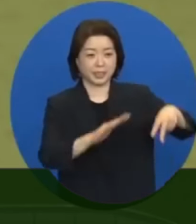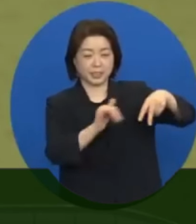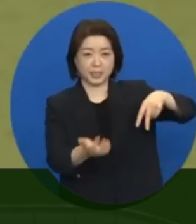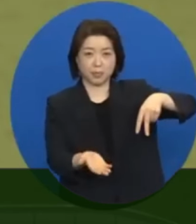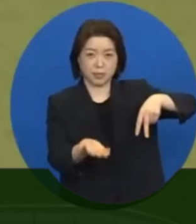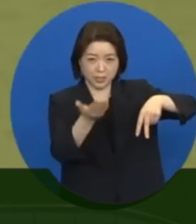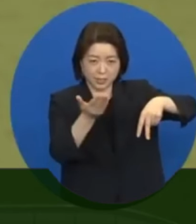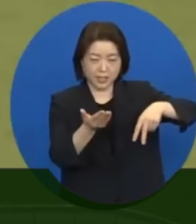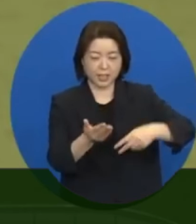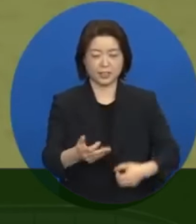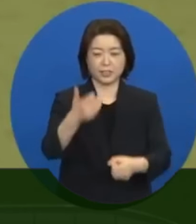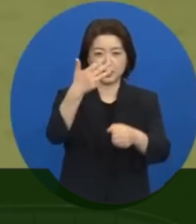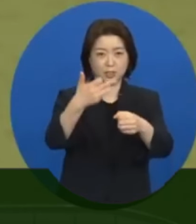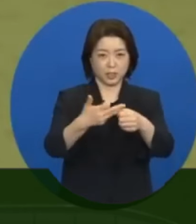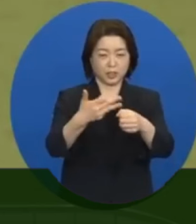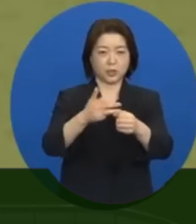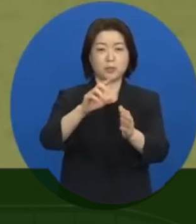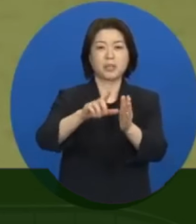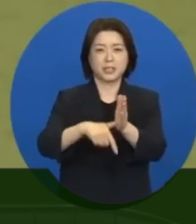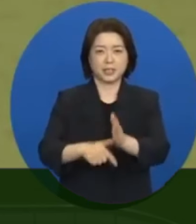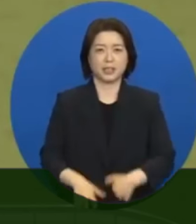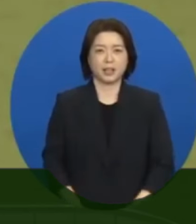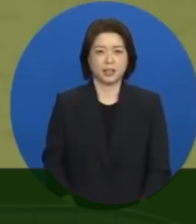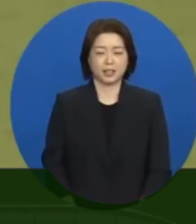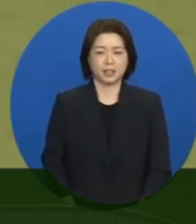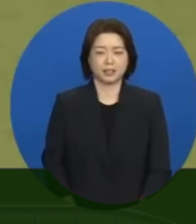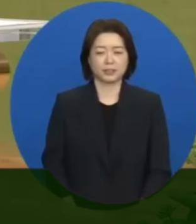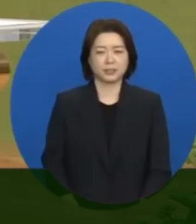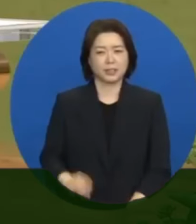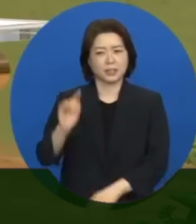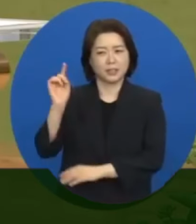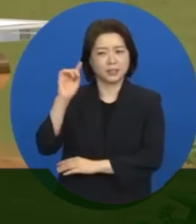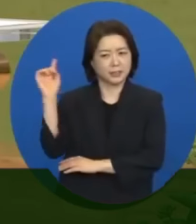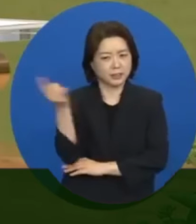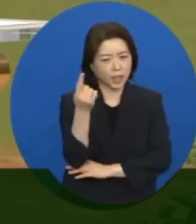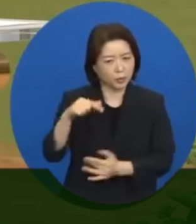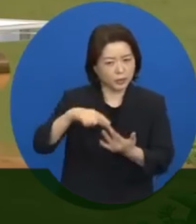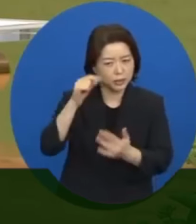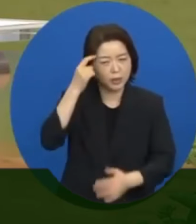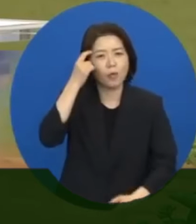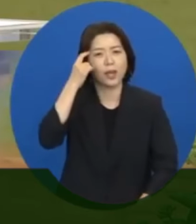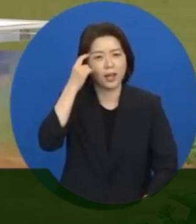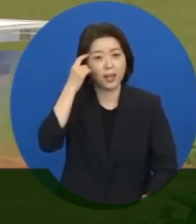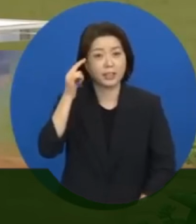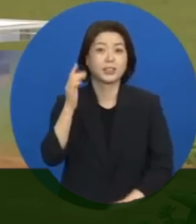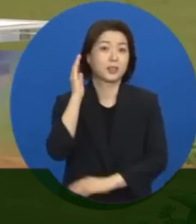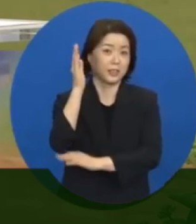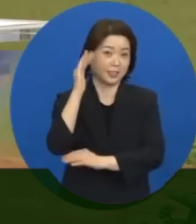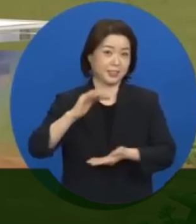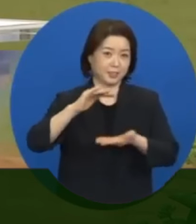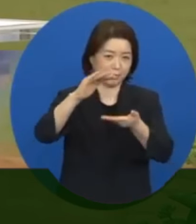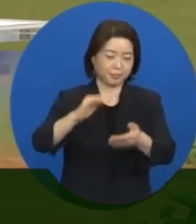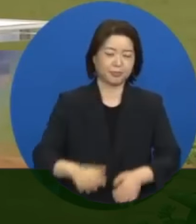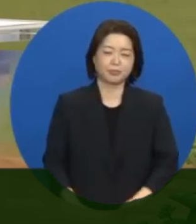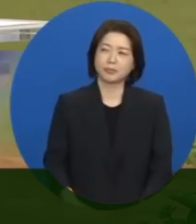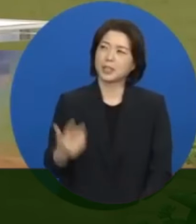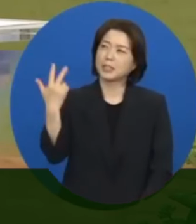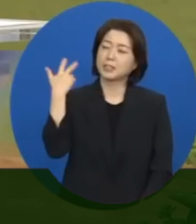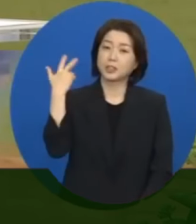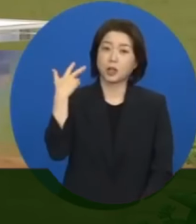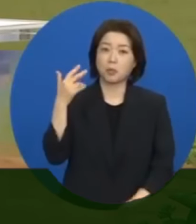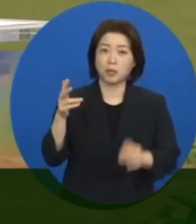아 18 번째 시간입니다 왜 다윗이가라는 지목의 말씀을 나누겠습니다 우리는 지난